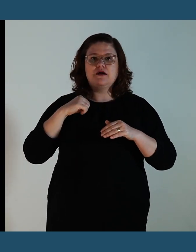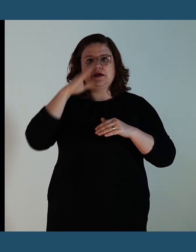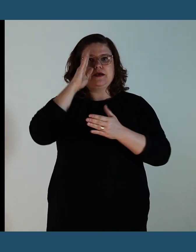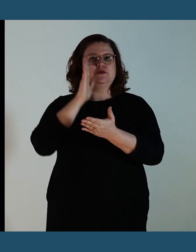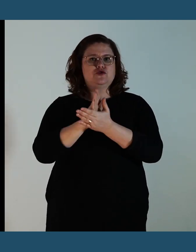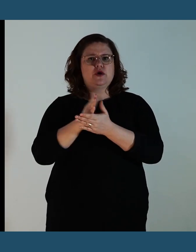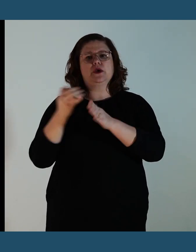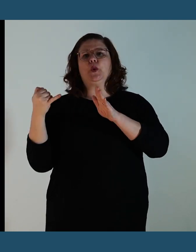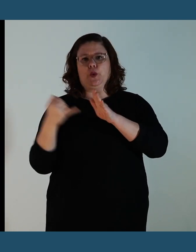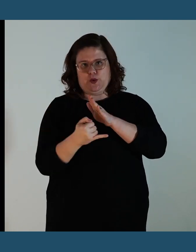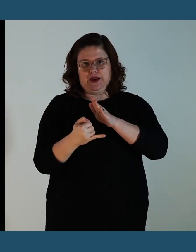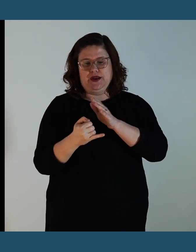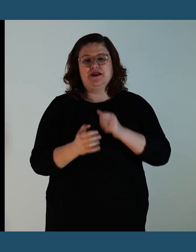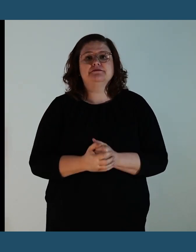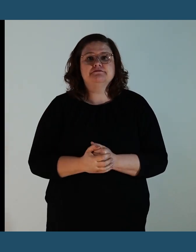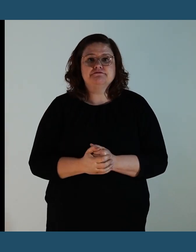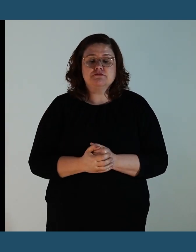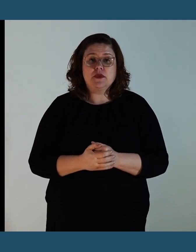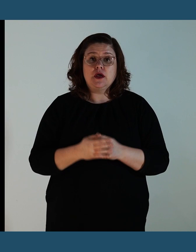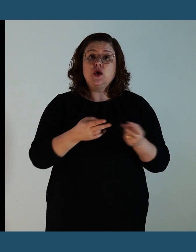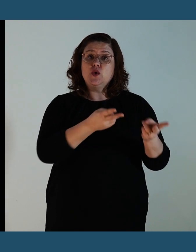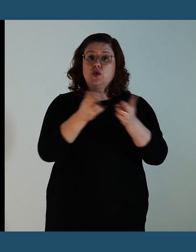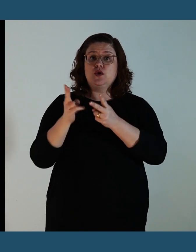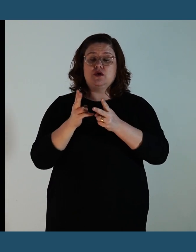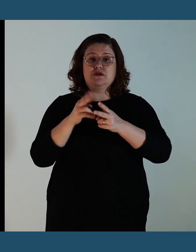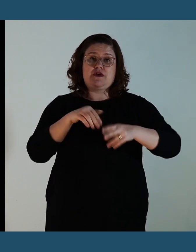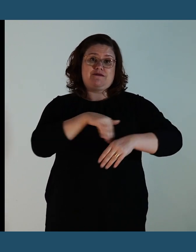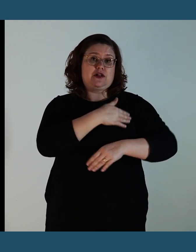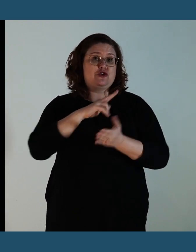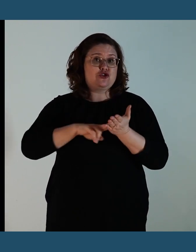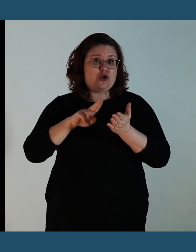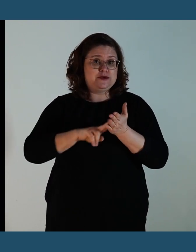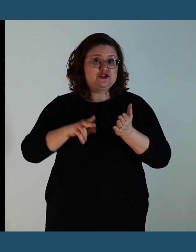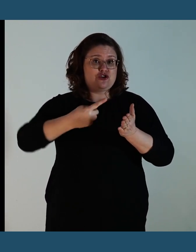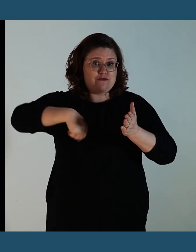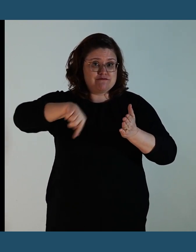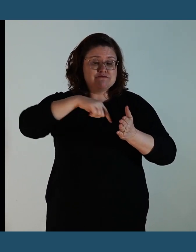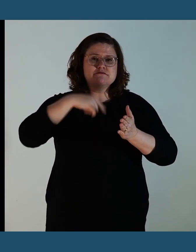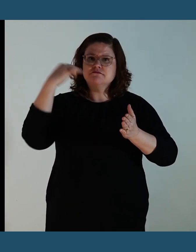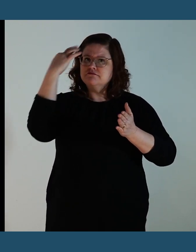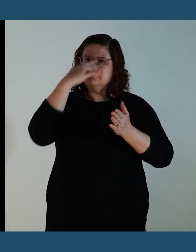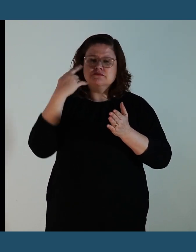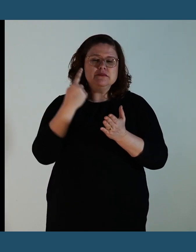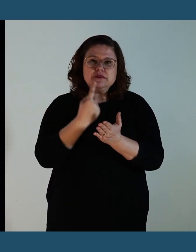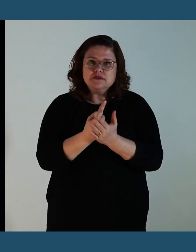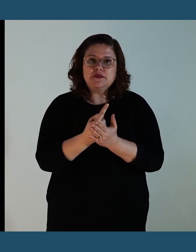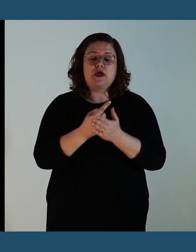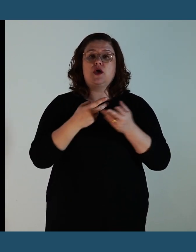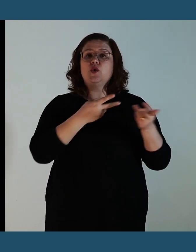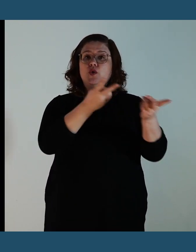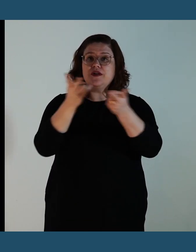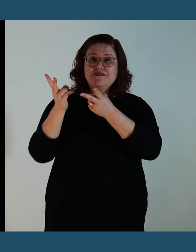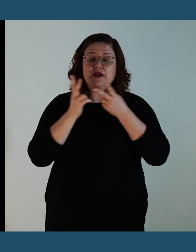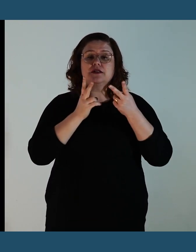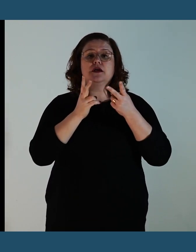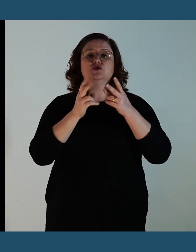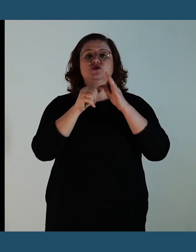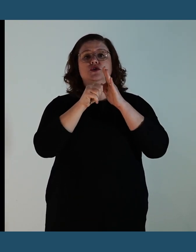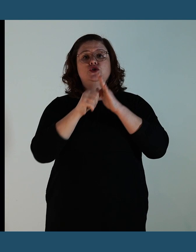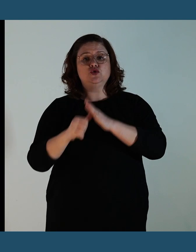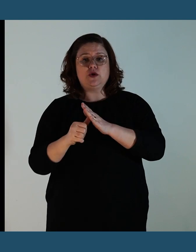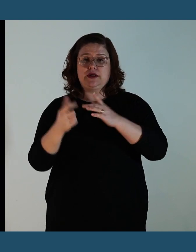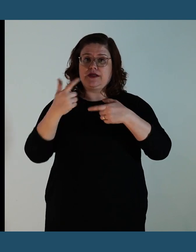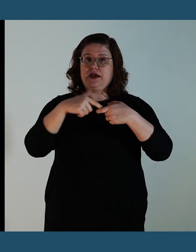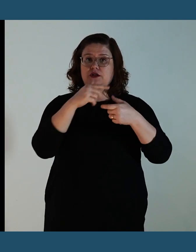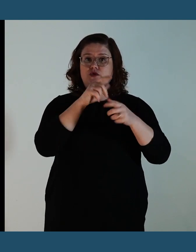ytimessä. Siksi me yhdenvertaisuusvaltuutetun toimistossa pidämme erittäin tärkeänä, että yhdenvertaisuuden ja syrjinnän